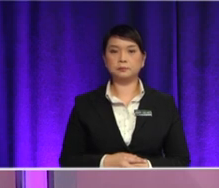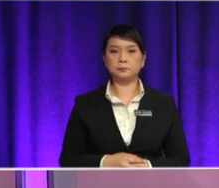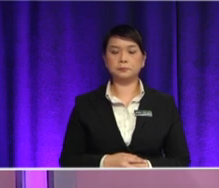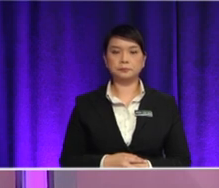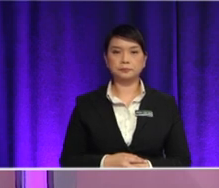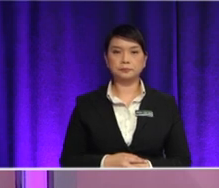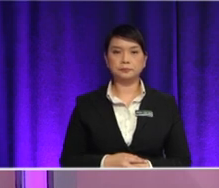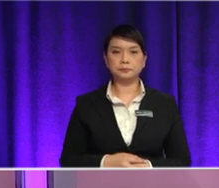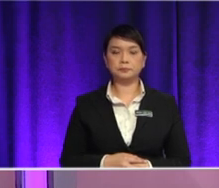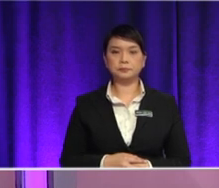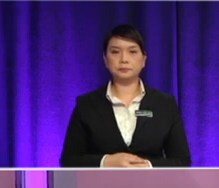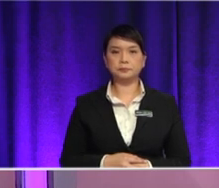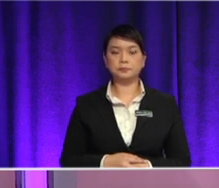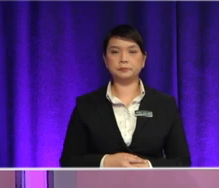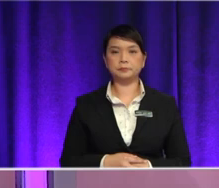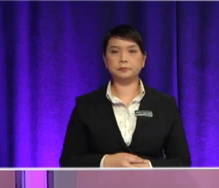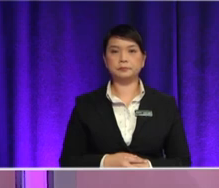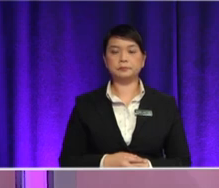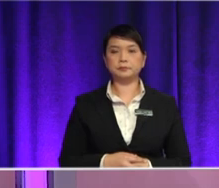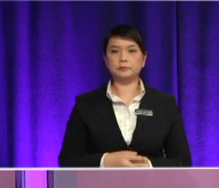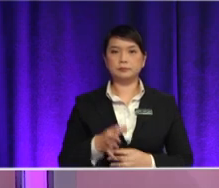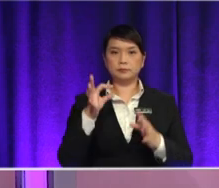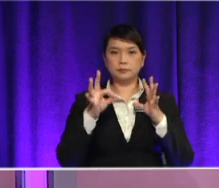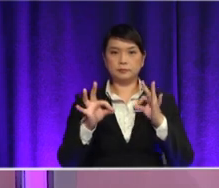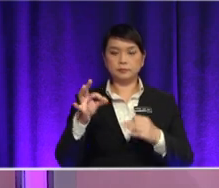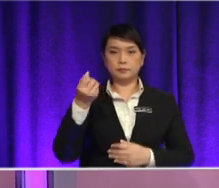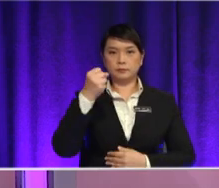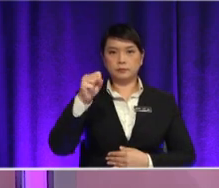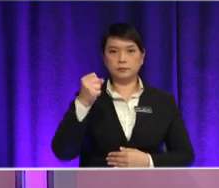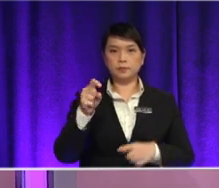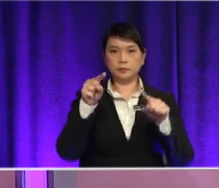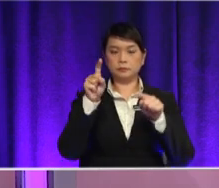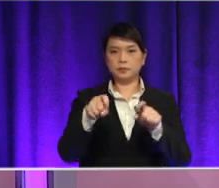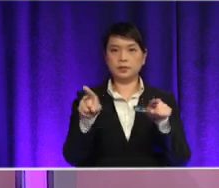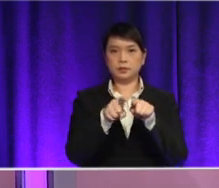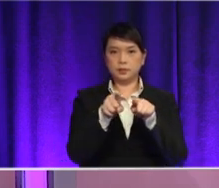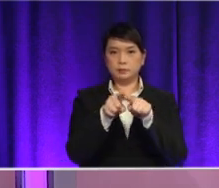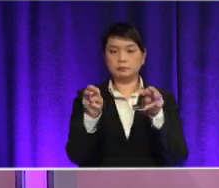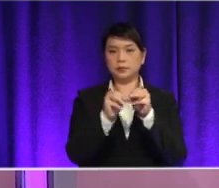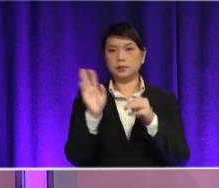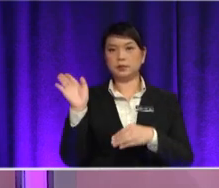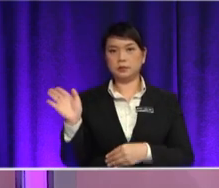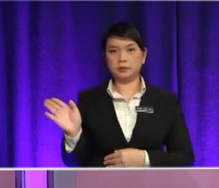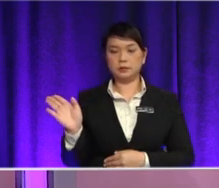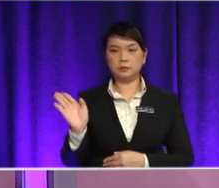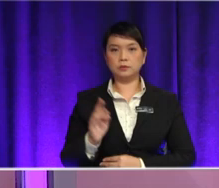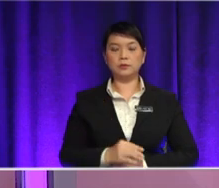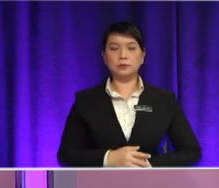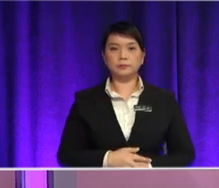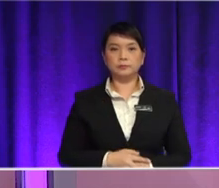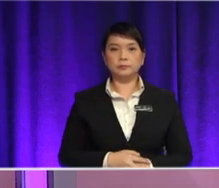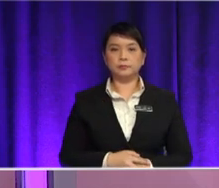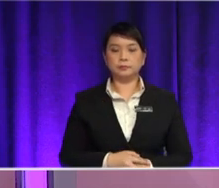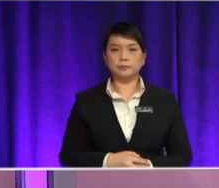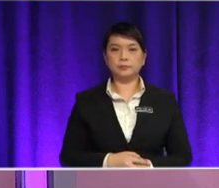Ya, dia mesti ada macam ni. Kalau loceng, dia mesti seragam macam ni. Dari bawah ni loceng, naik, dia turun kembali.